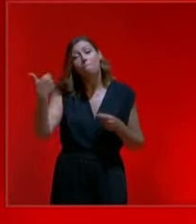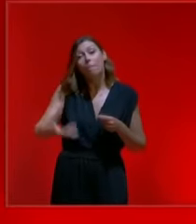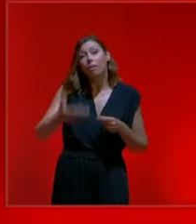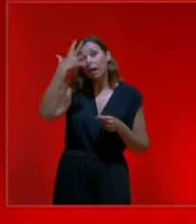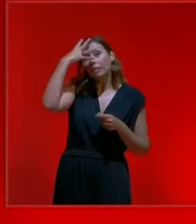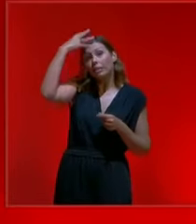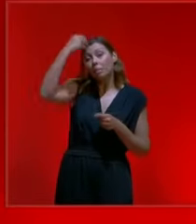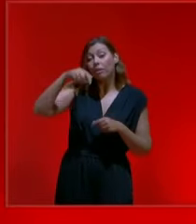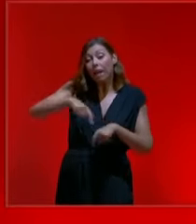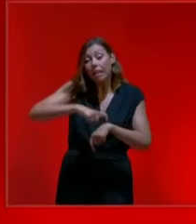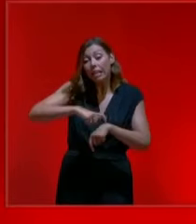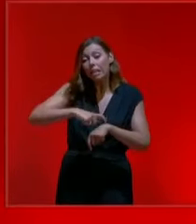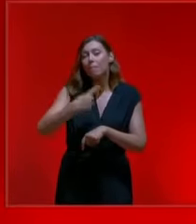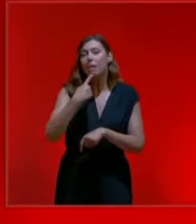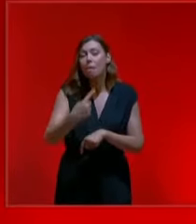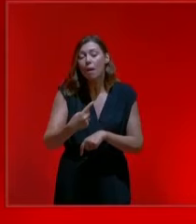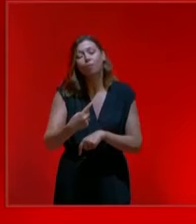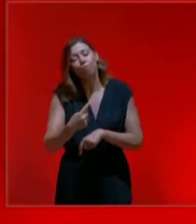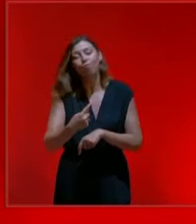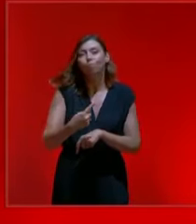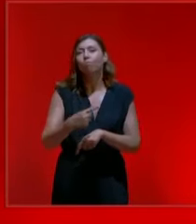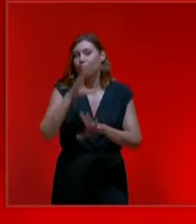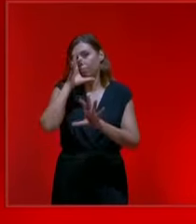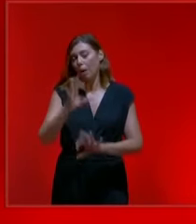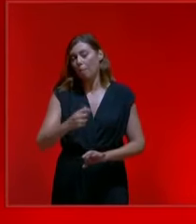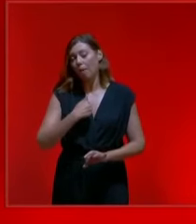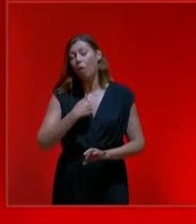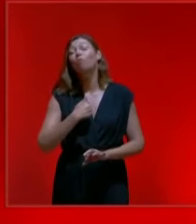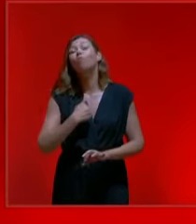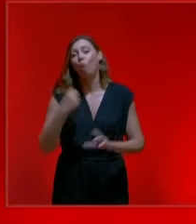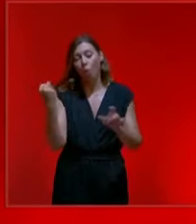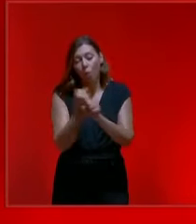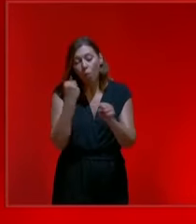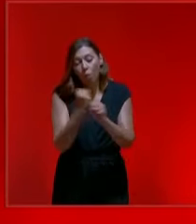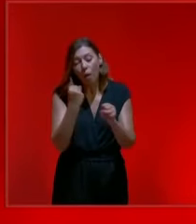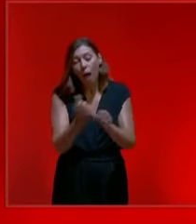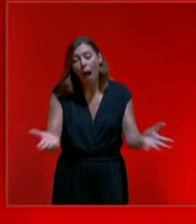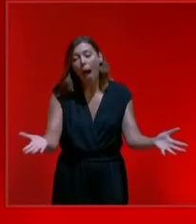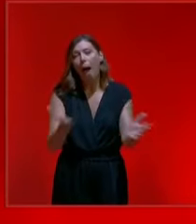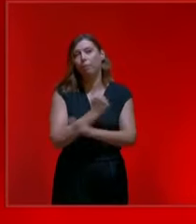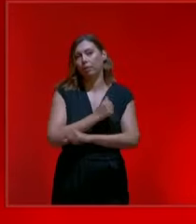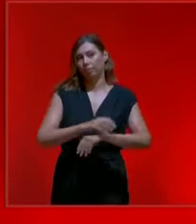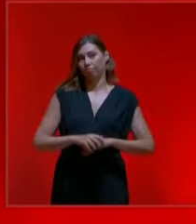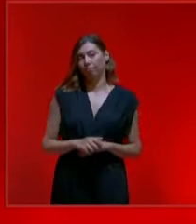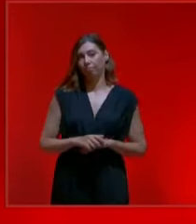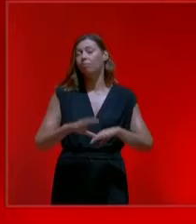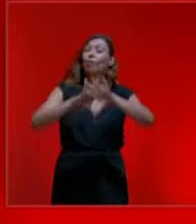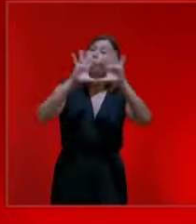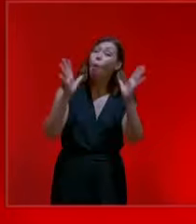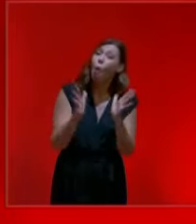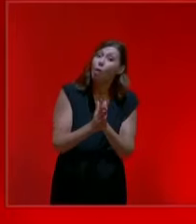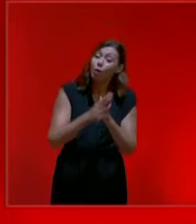Αλέξης εκείνο το βράδυ? Κατά τη γνώμη μου, δεν ήμασταν. Δεν κάναμε αυτά που έπρεπε. Δεν κάναμε αυτά που